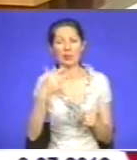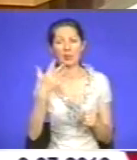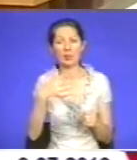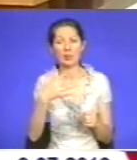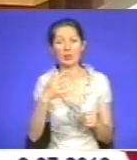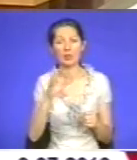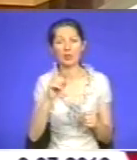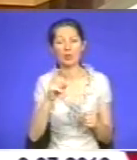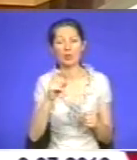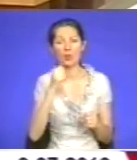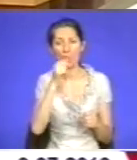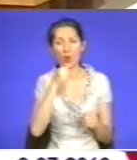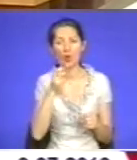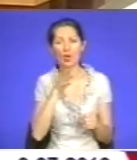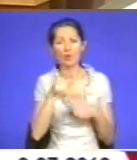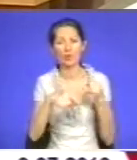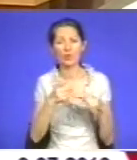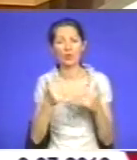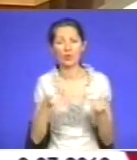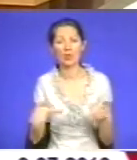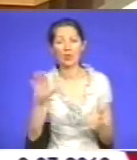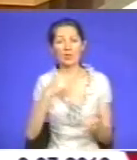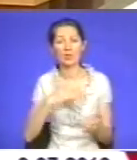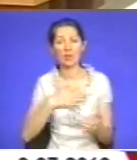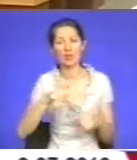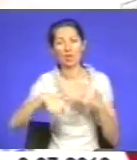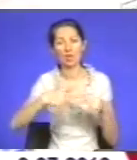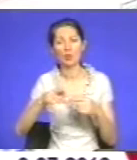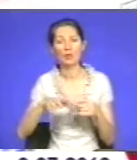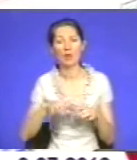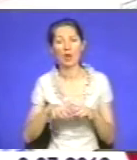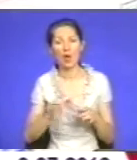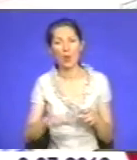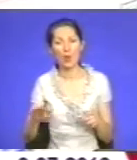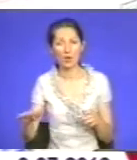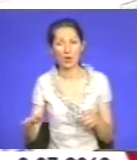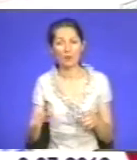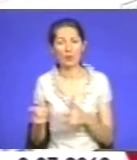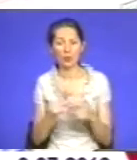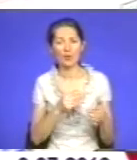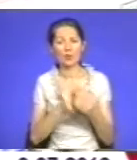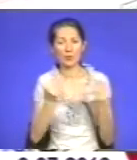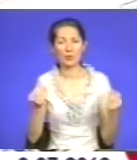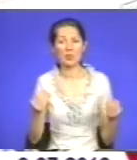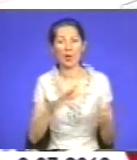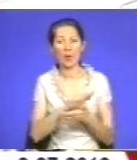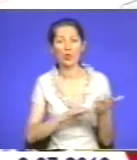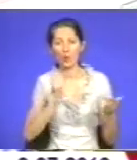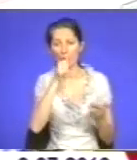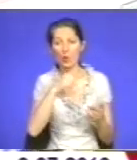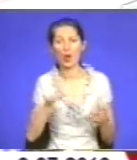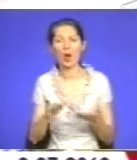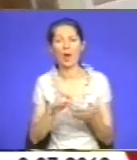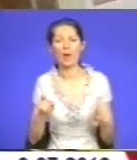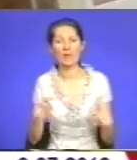100 років, довічно для всіх наших наступних поколінь. Готувалися до експозиції протягом року, відтворені у ній не